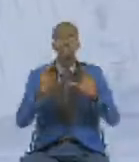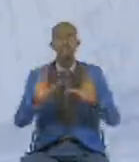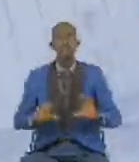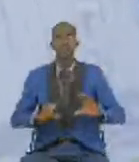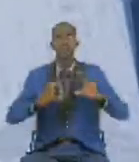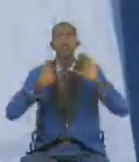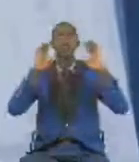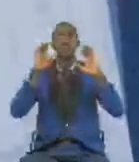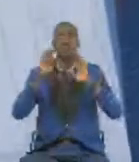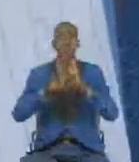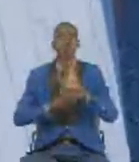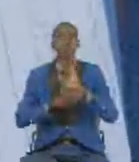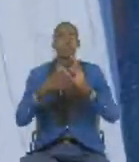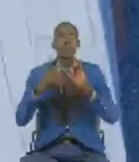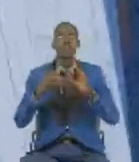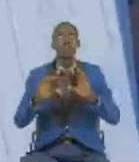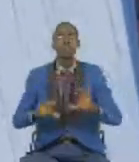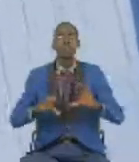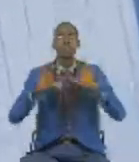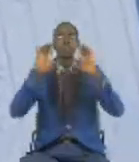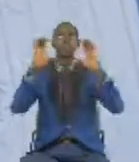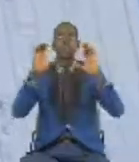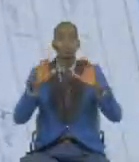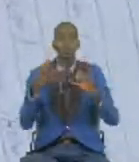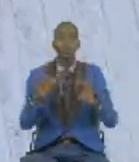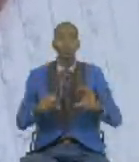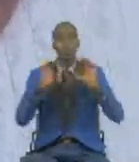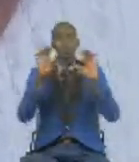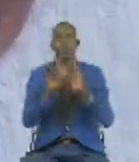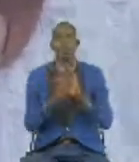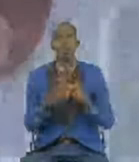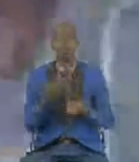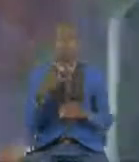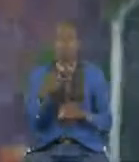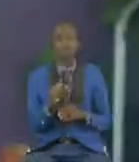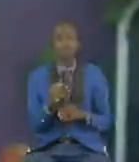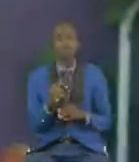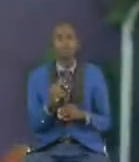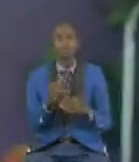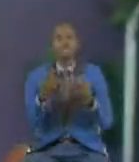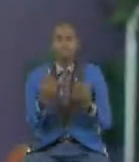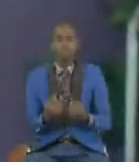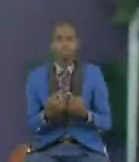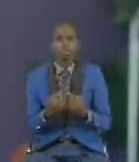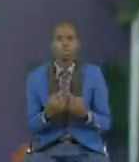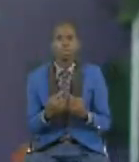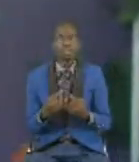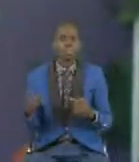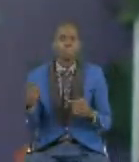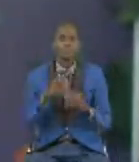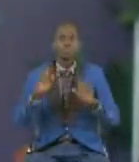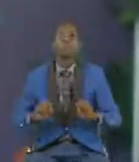parole de l'Évangile. L'engagement. Ils ont donné leur vie. Ils se sont